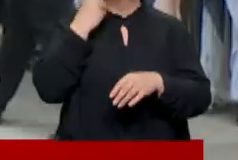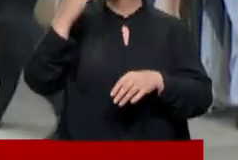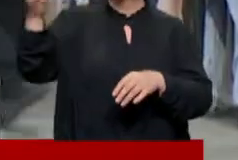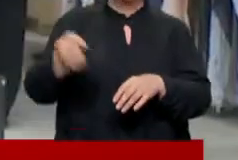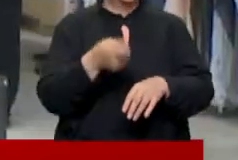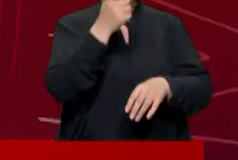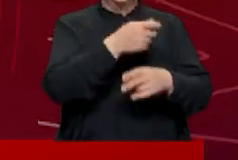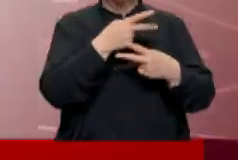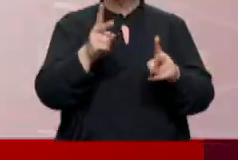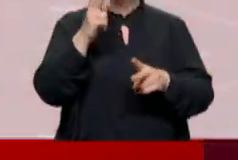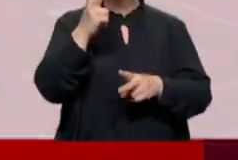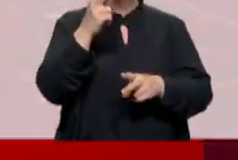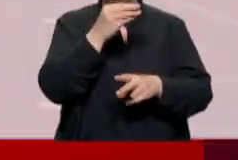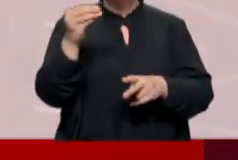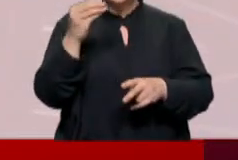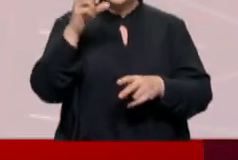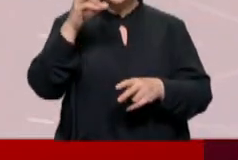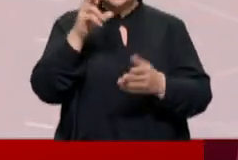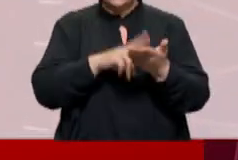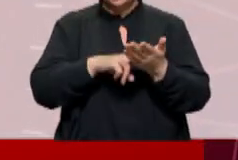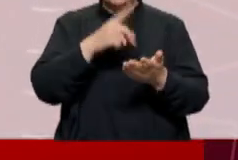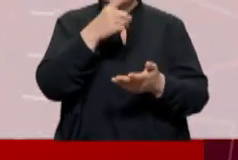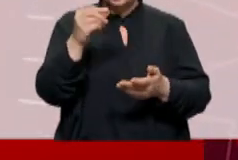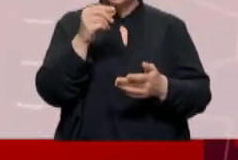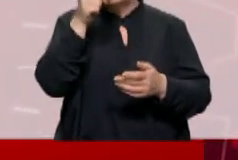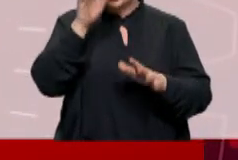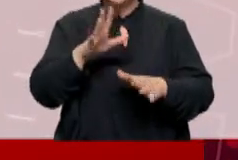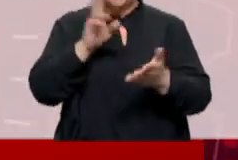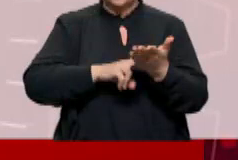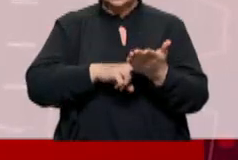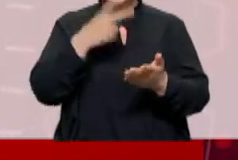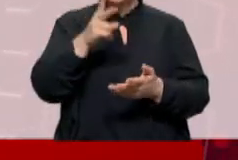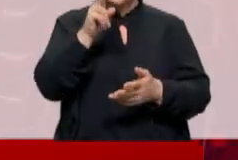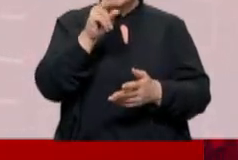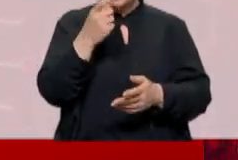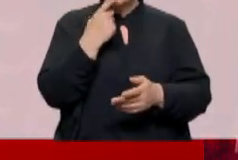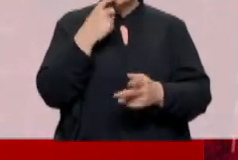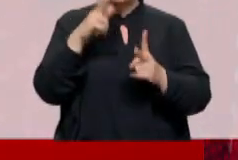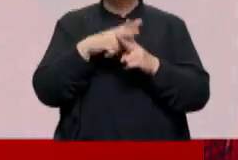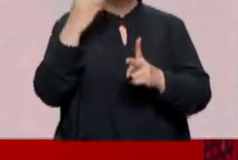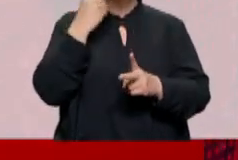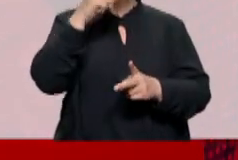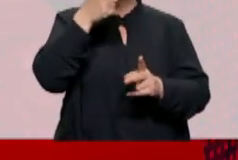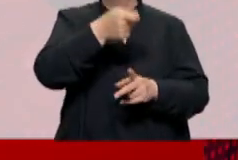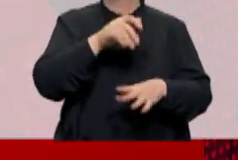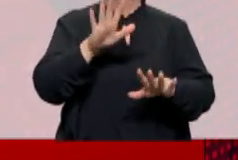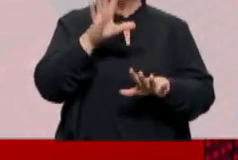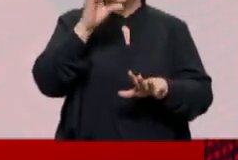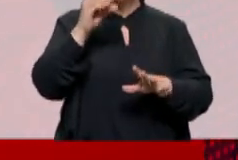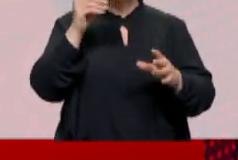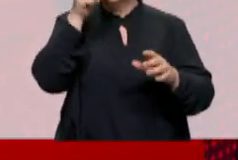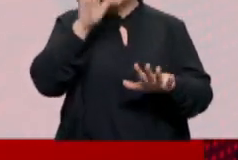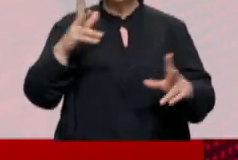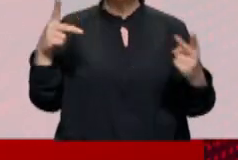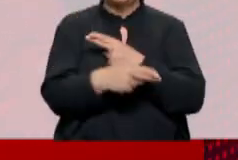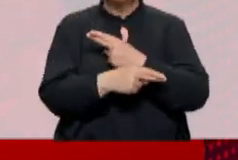bulduk, açtırdık. 3,5 milyon elektrik abonesi, 1 milyon da doğalgaz abonesi. 2021 yılında fatura borcunu ödeyemedi, elektriği,